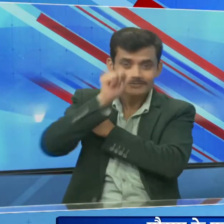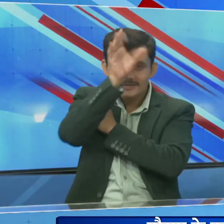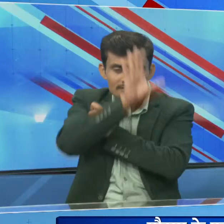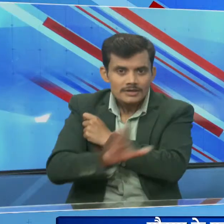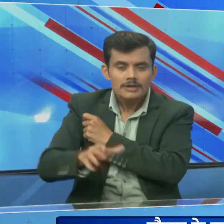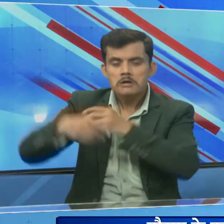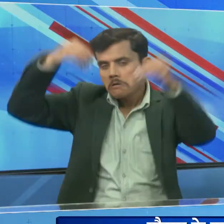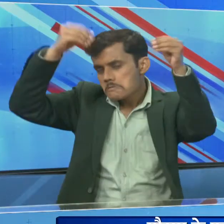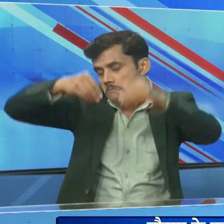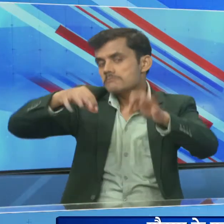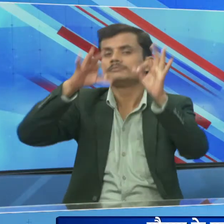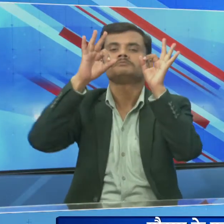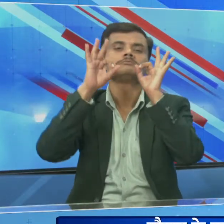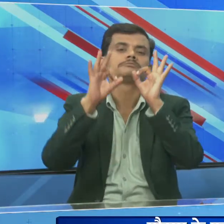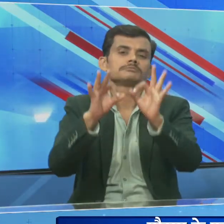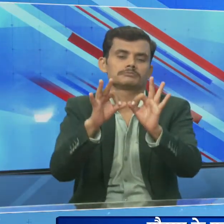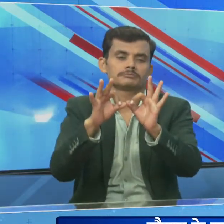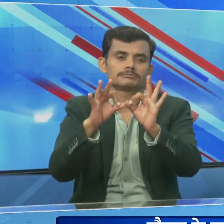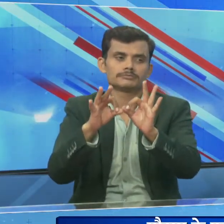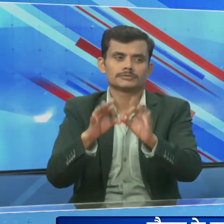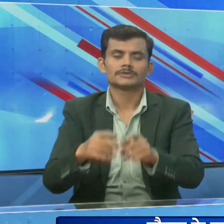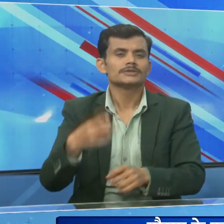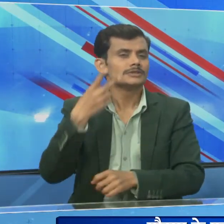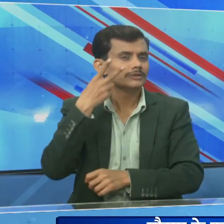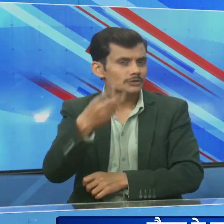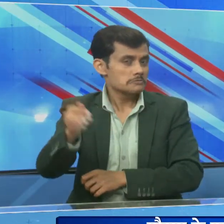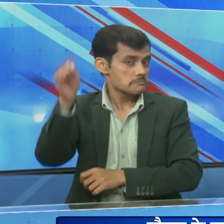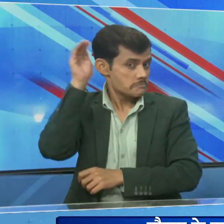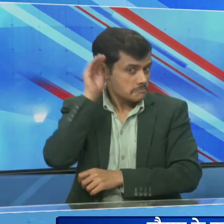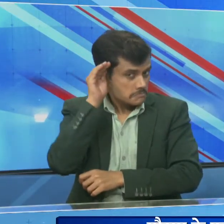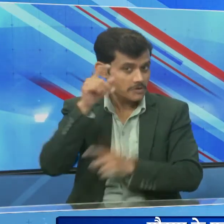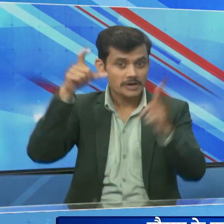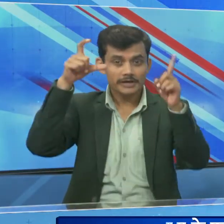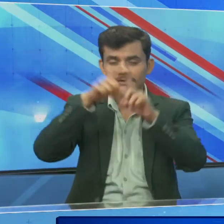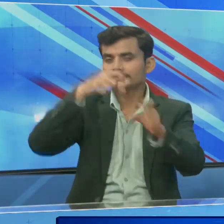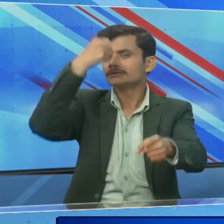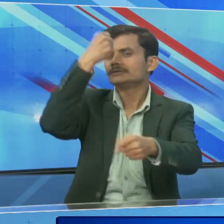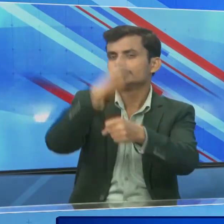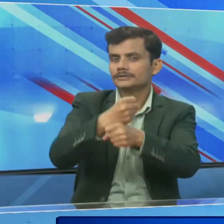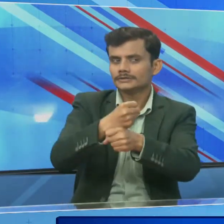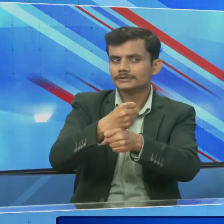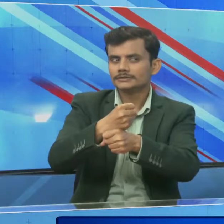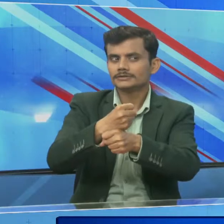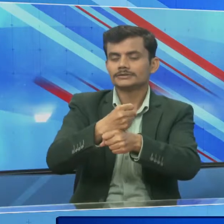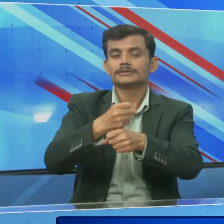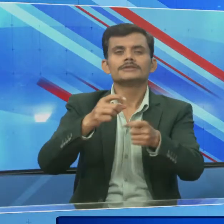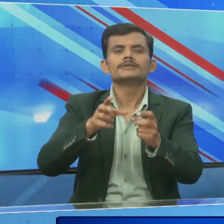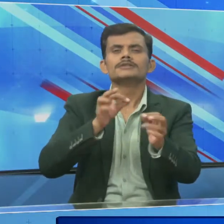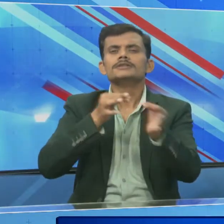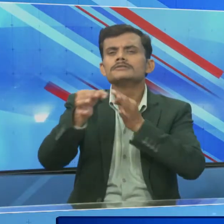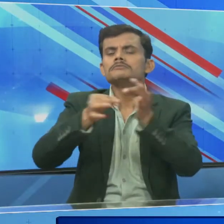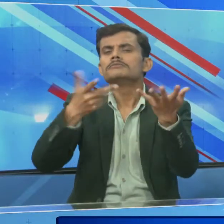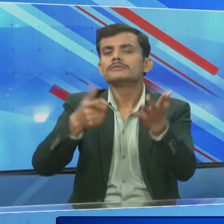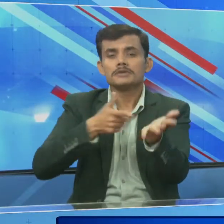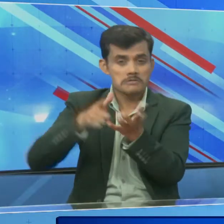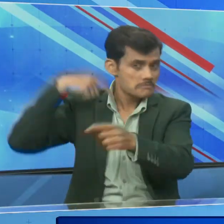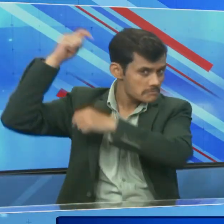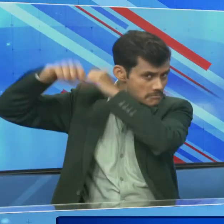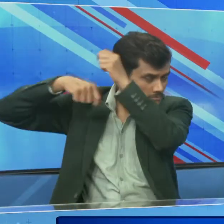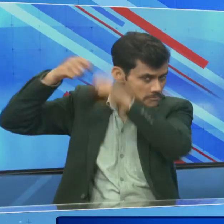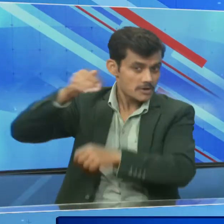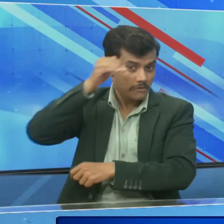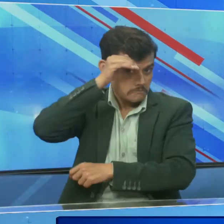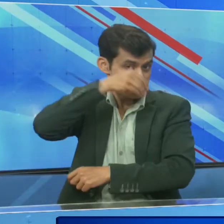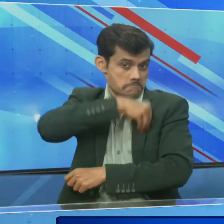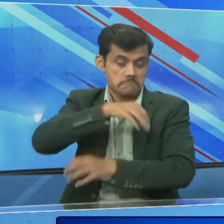अच्छा बारिश होने का संभावना है। तो आपने साफ तौर पे सुना किस तरह से डीजी अर्थ एंड साइंस ने बताया कि किसानों के लिए अच्छी खबर है,